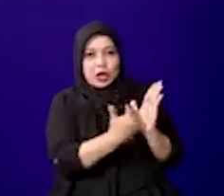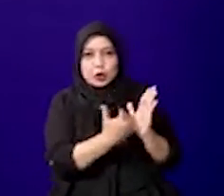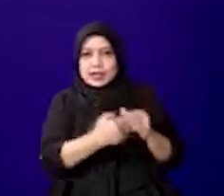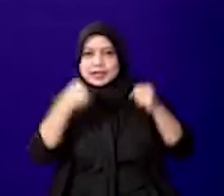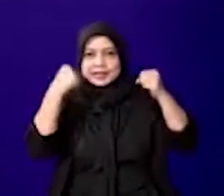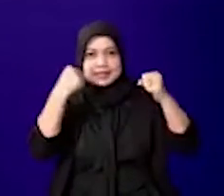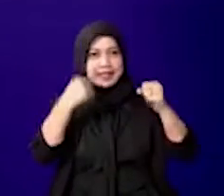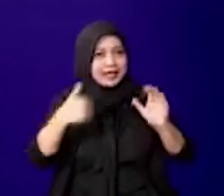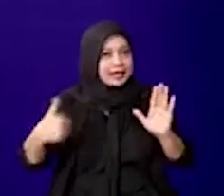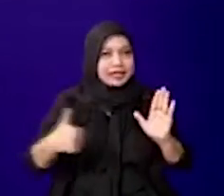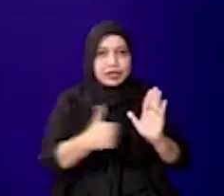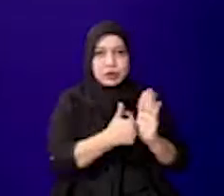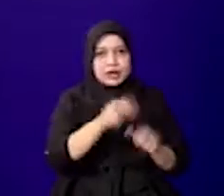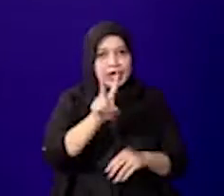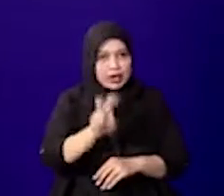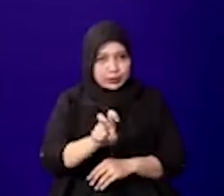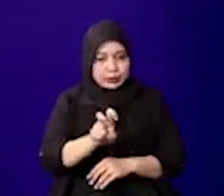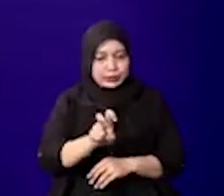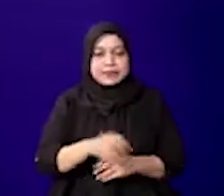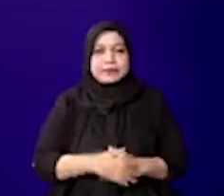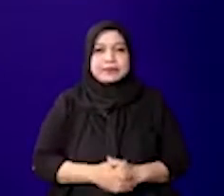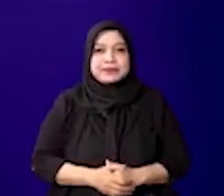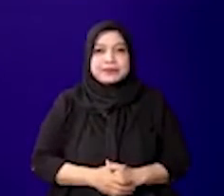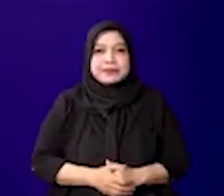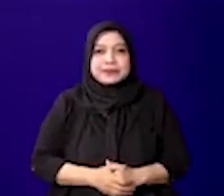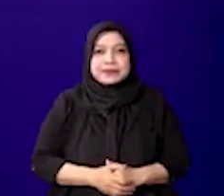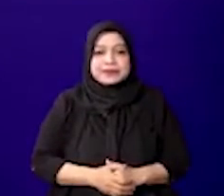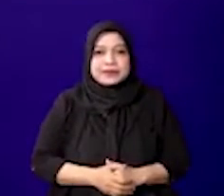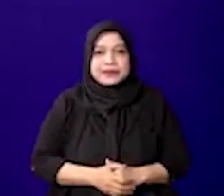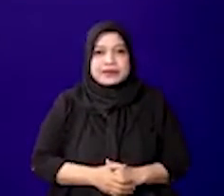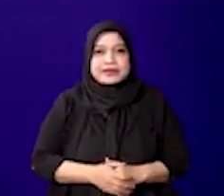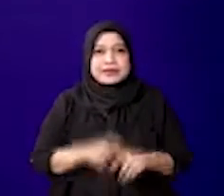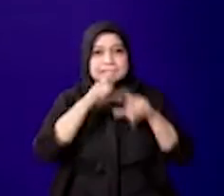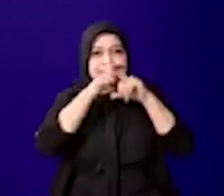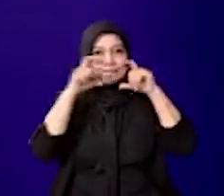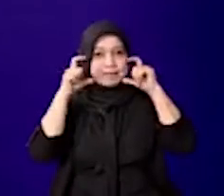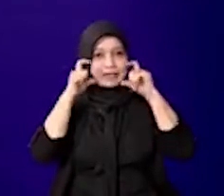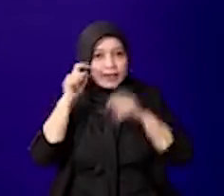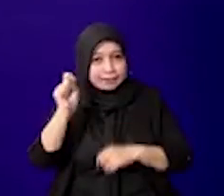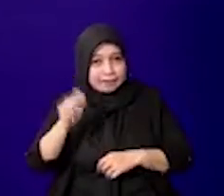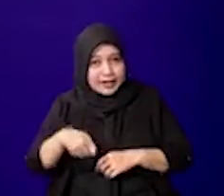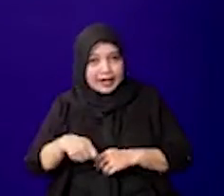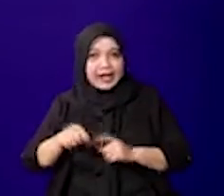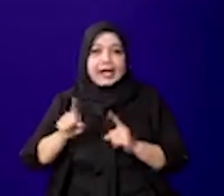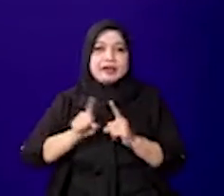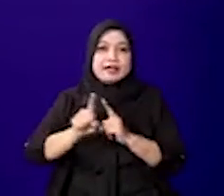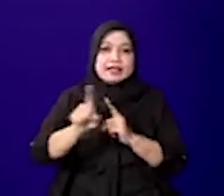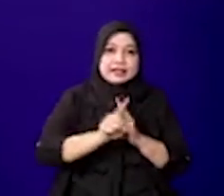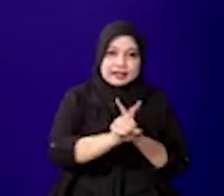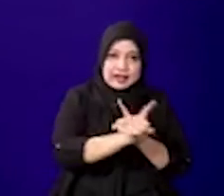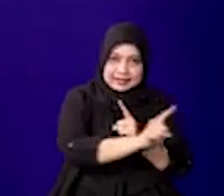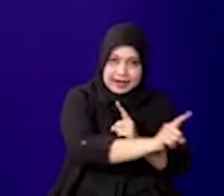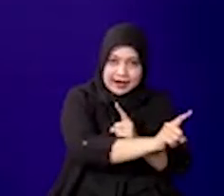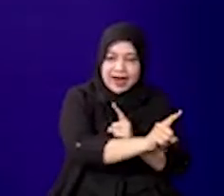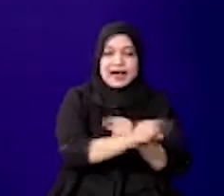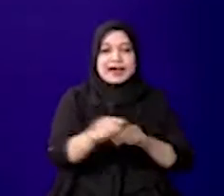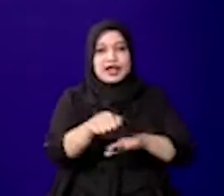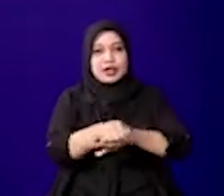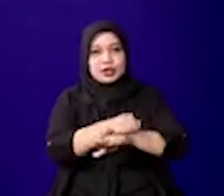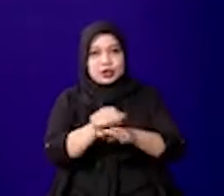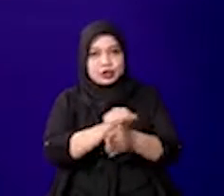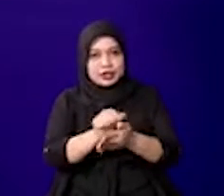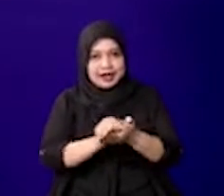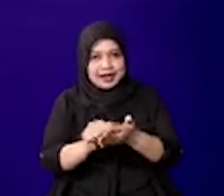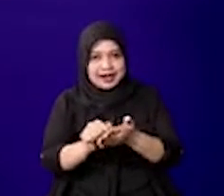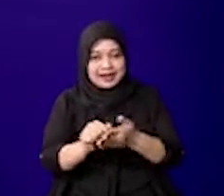pakai memenuhi protokol kesehatan menggunakan Mas Mas kemudian menjaga jarak kemudian mencuci tangan